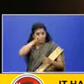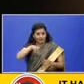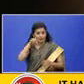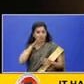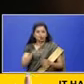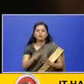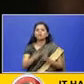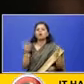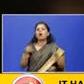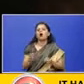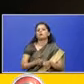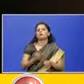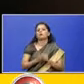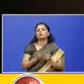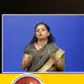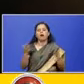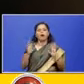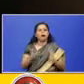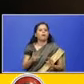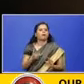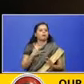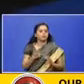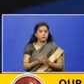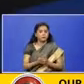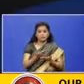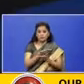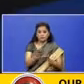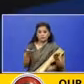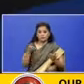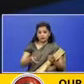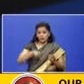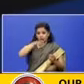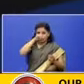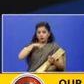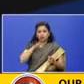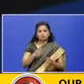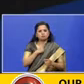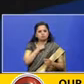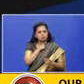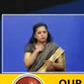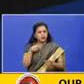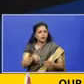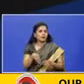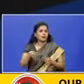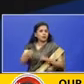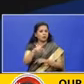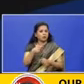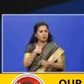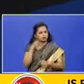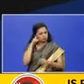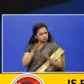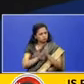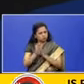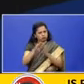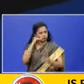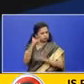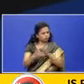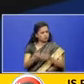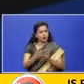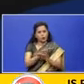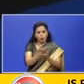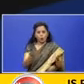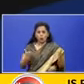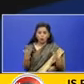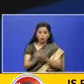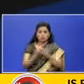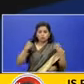द्वार भी खुले हैं। साथियों, विकसित भारत का संकल्प लेकर चल रहा हमारा देश सबका प्रयास